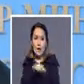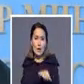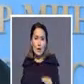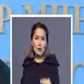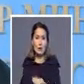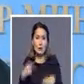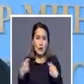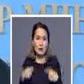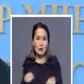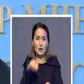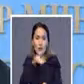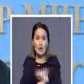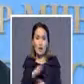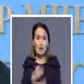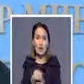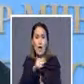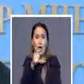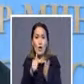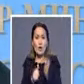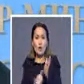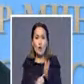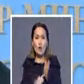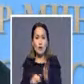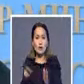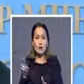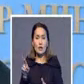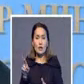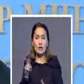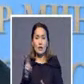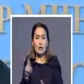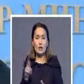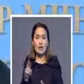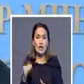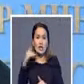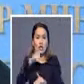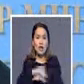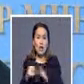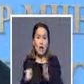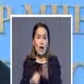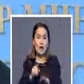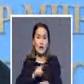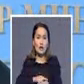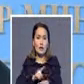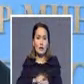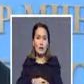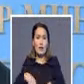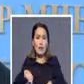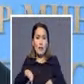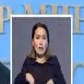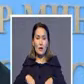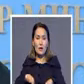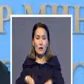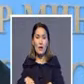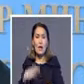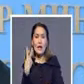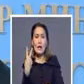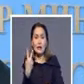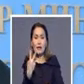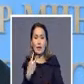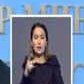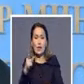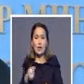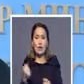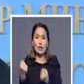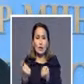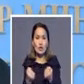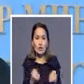ашты. 16 қаңтарда сағат кешкі 6-лар шамасында Volkswagen Golf автомашинасының екі жолаушысы